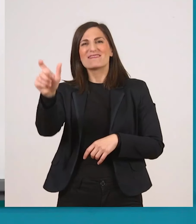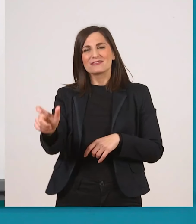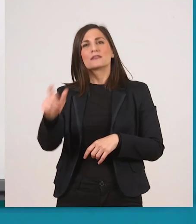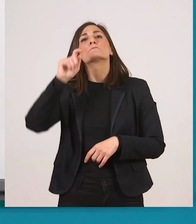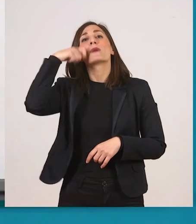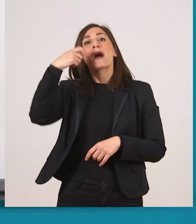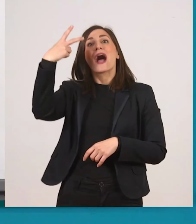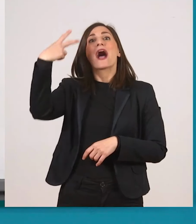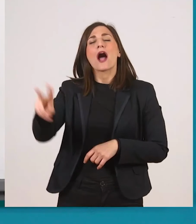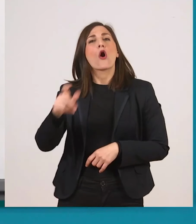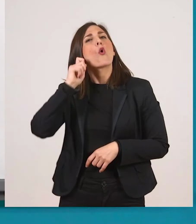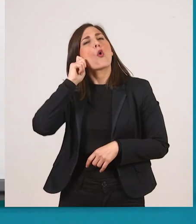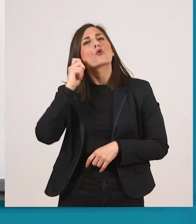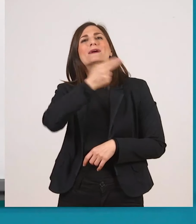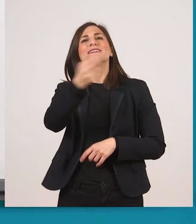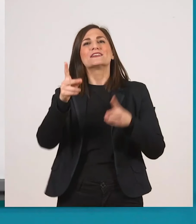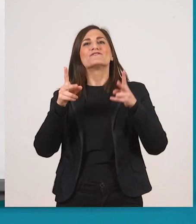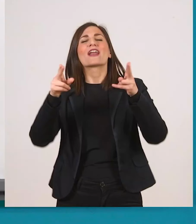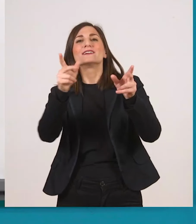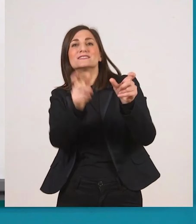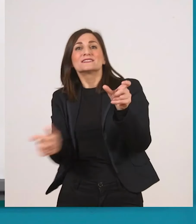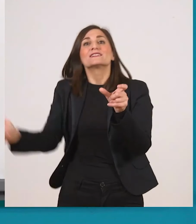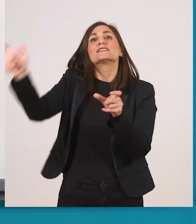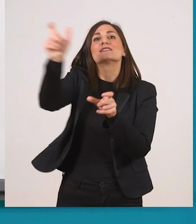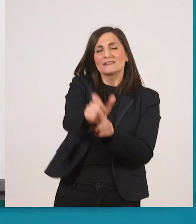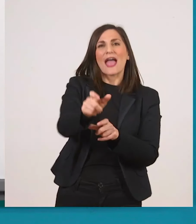μία αντωνυμία.